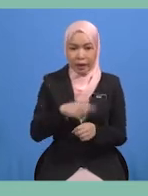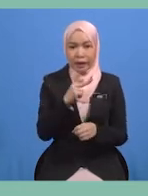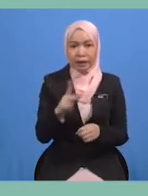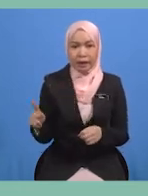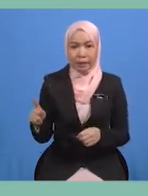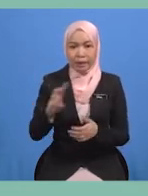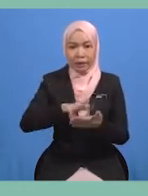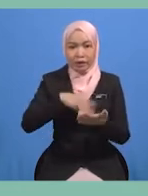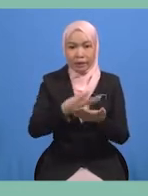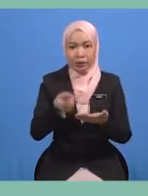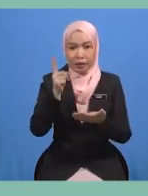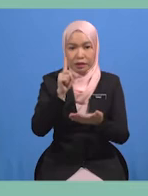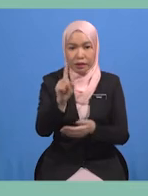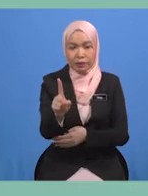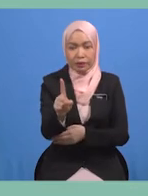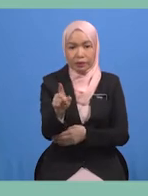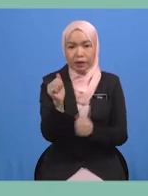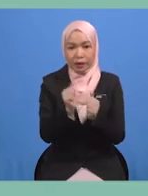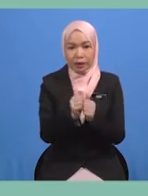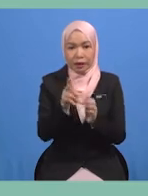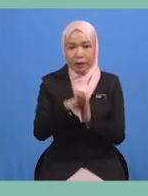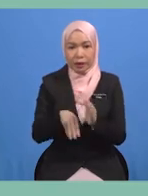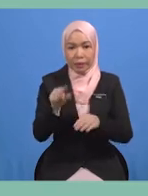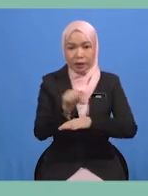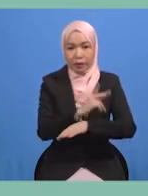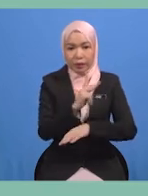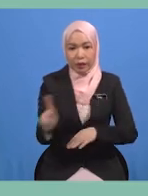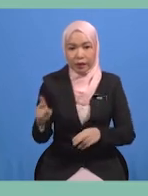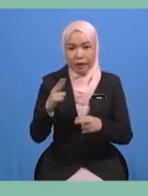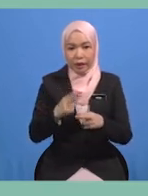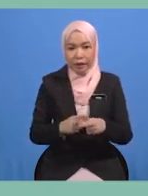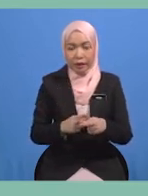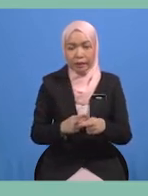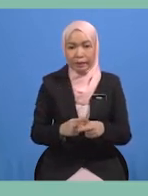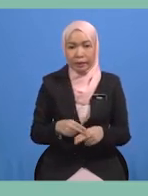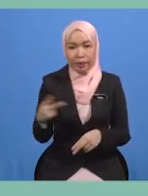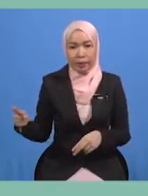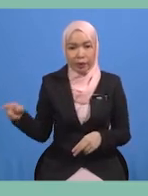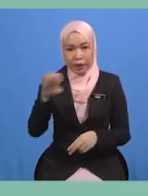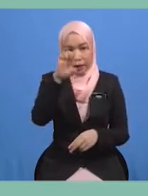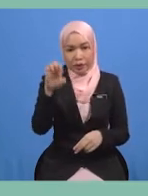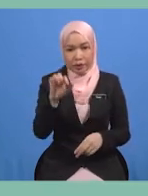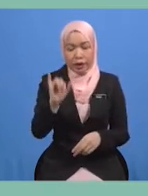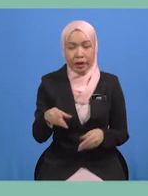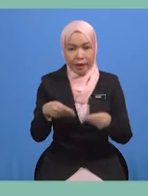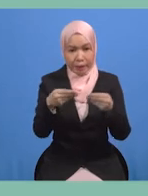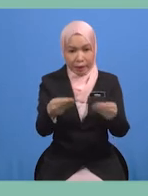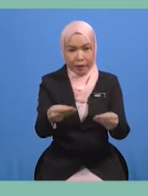Lengkapkan jadual 1 dengan menggunakan nama komponen elektronik yang diberi.